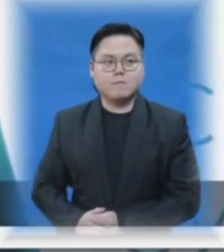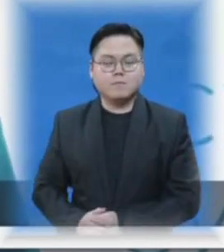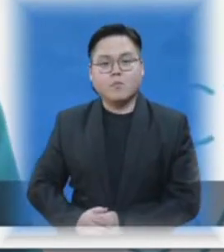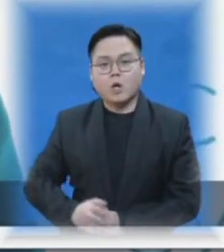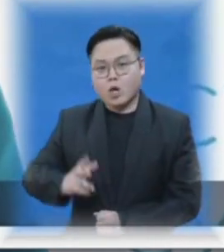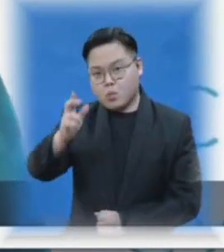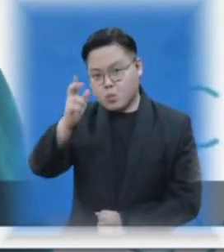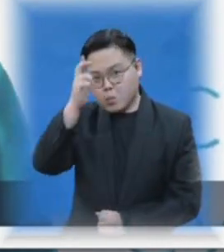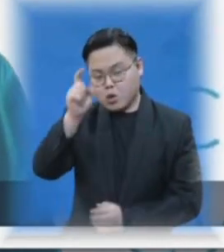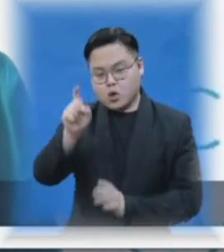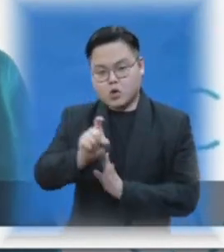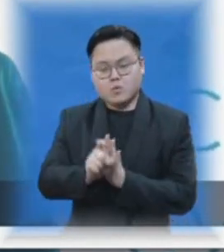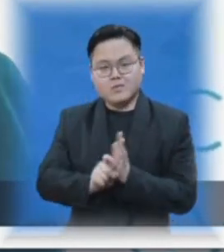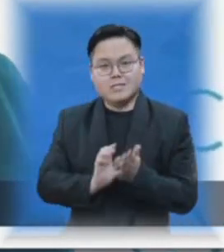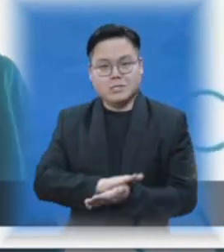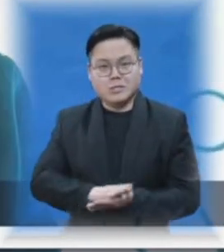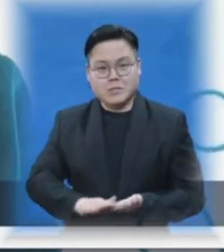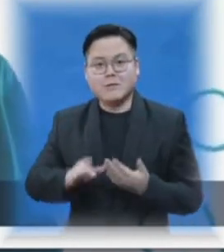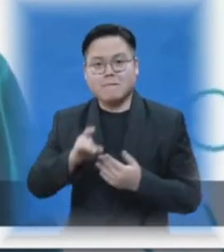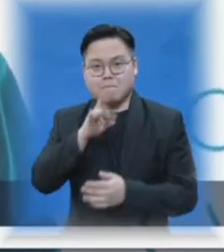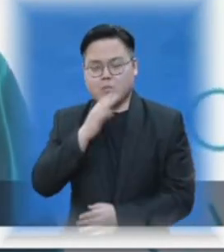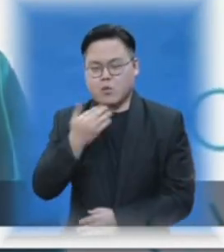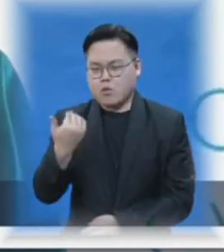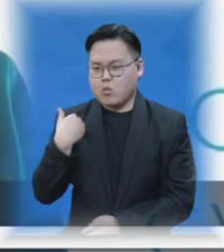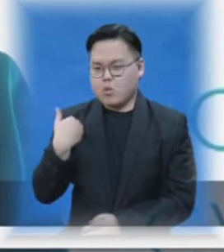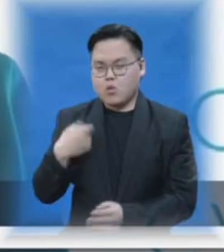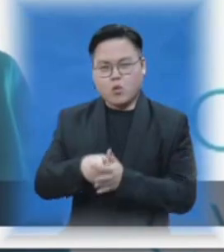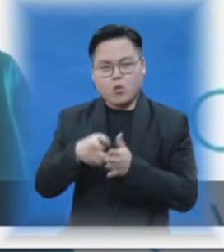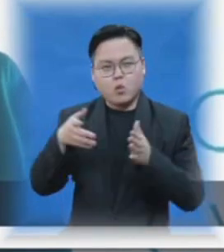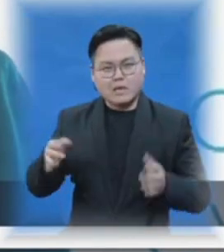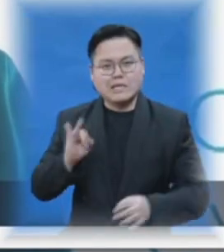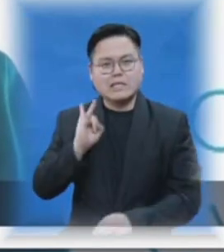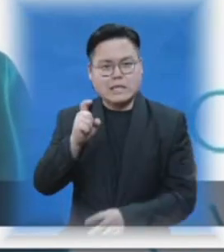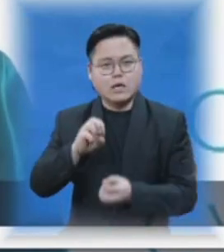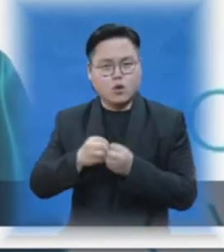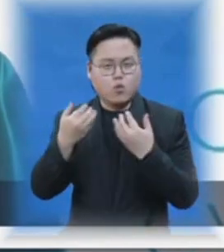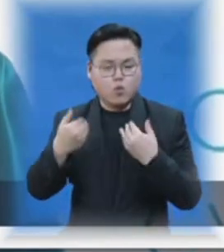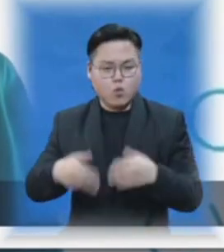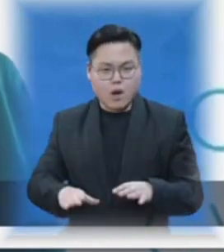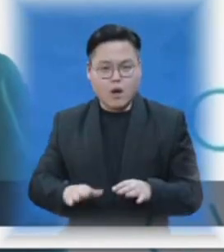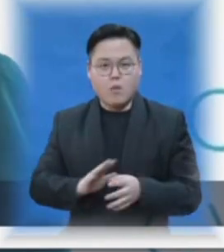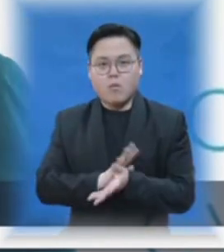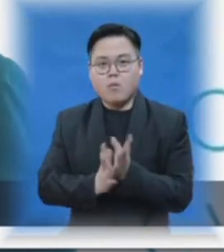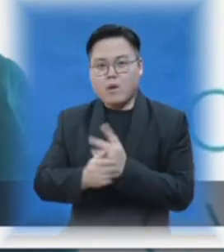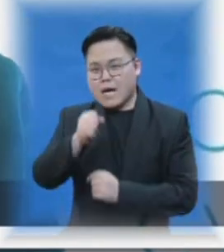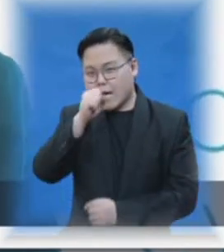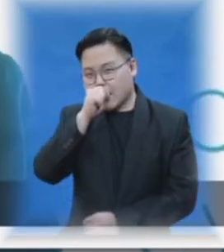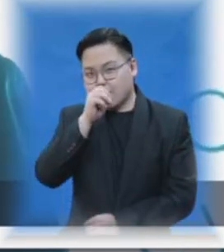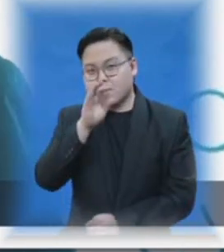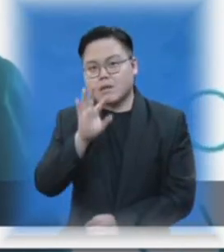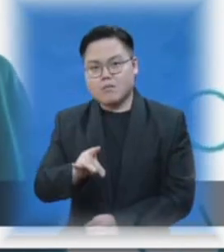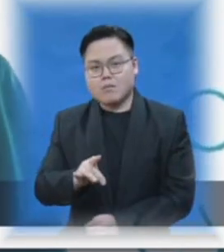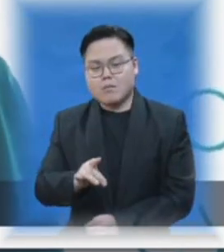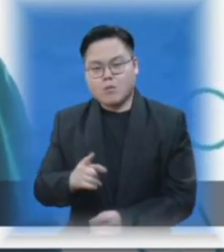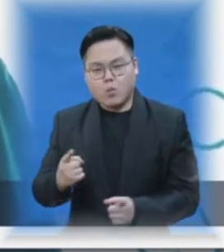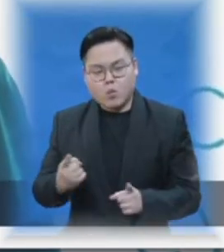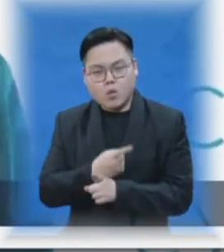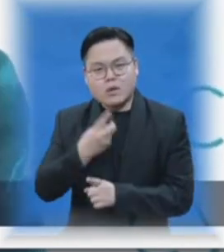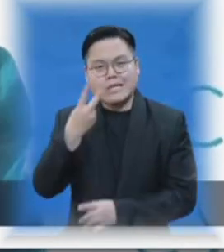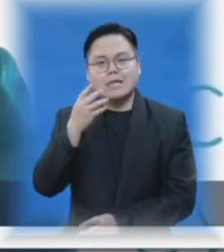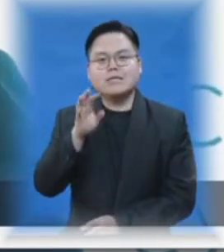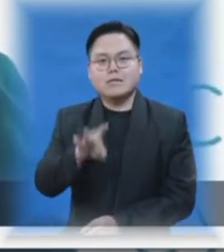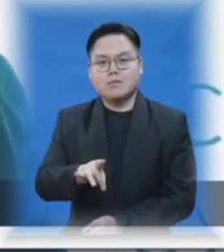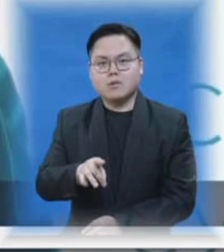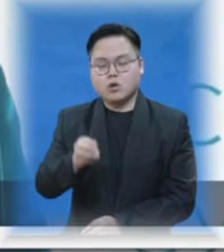байгаа тийм ээ. Тэгэхээр өнгөрсөн хугацаанд бид нар маш их олон хөтөлбөрийн шинж хийсэн. Боловсролын салбар харамсалтай нь яг ингээд гарсан алдаа юу байдг вэхээр